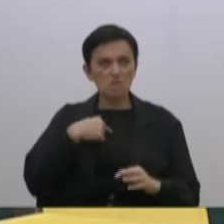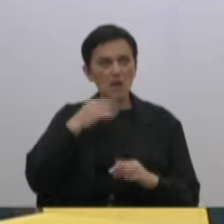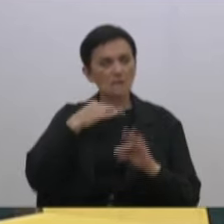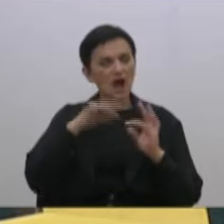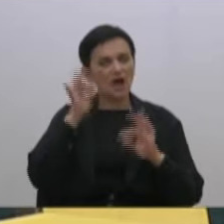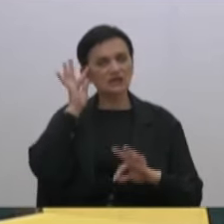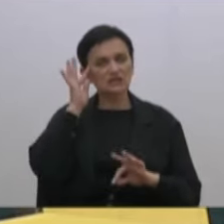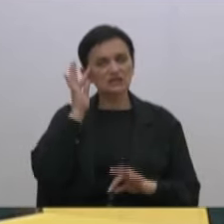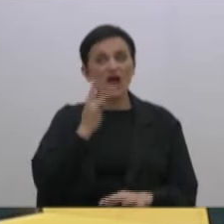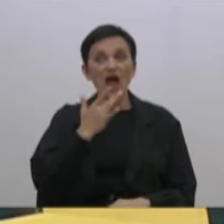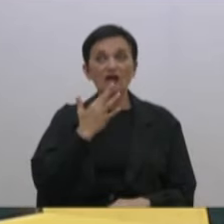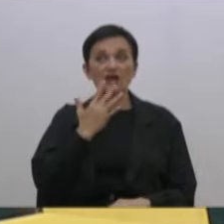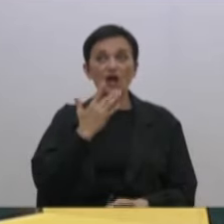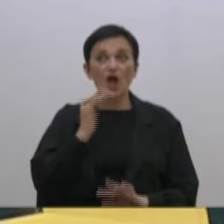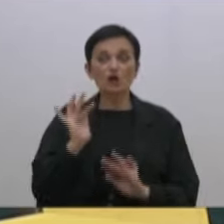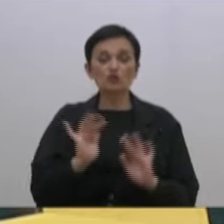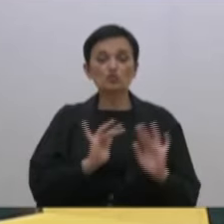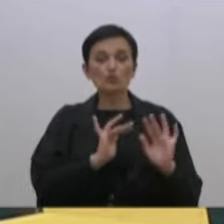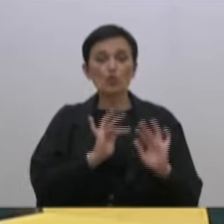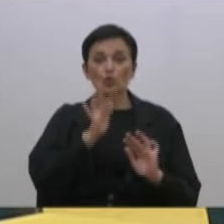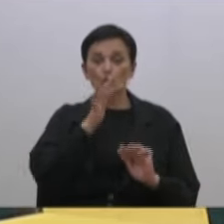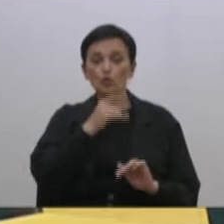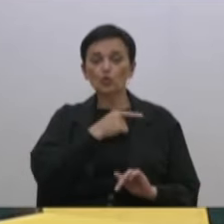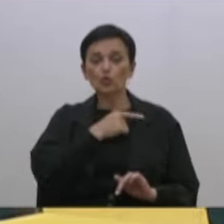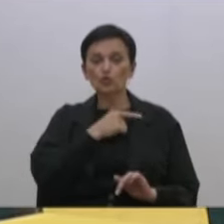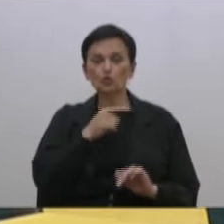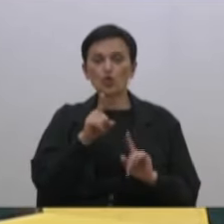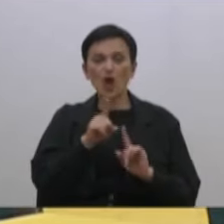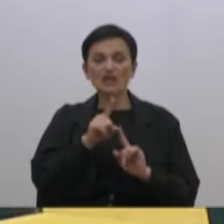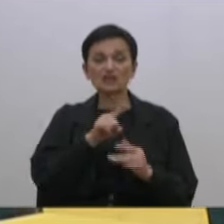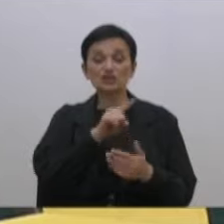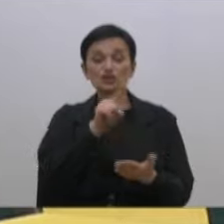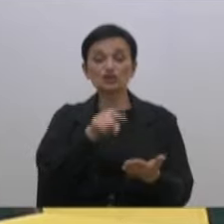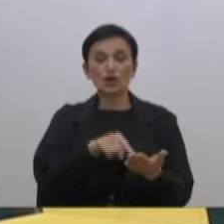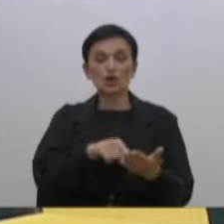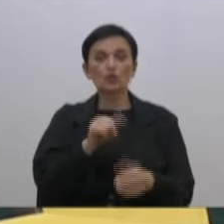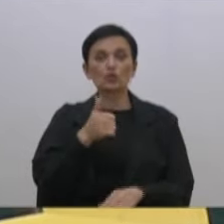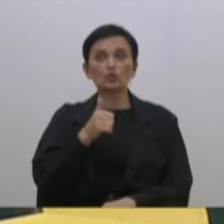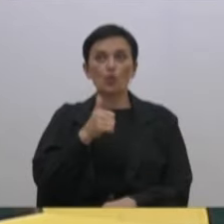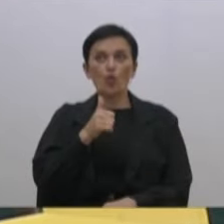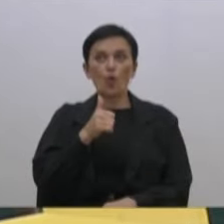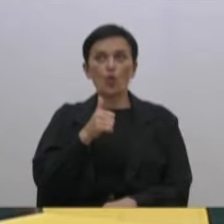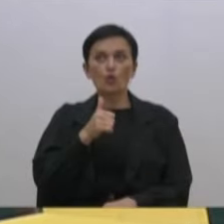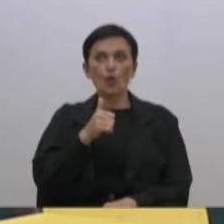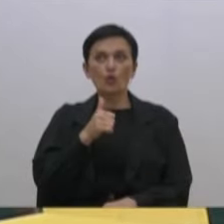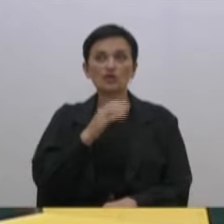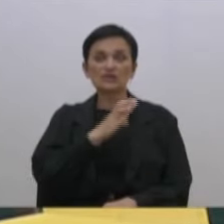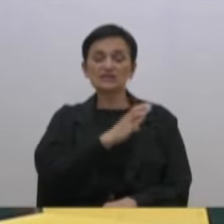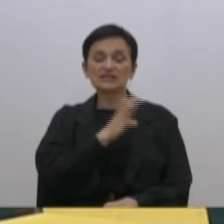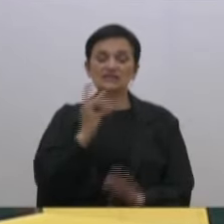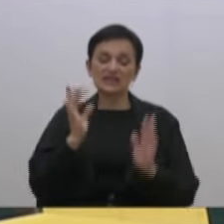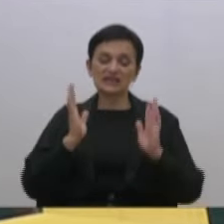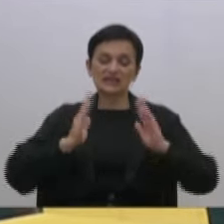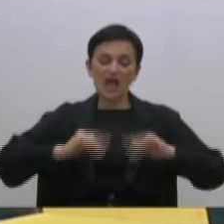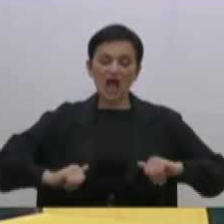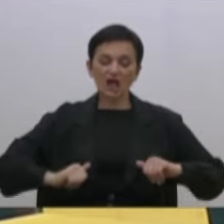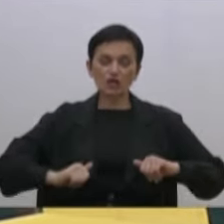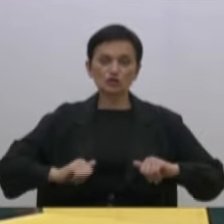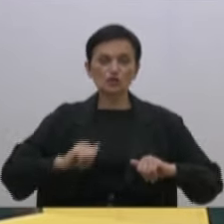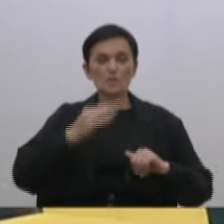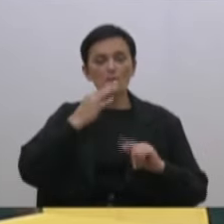მახსენდება ეროვნული მოძრაობის დროიდან ასეთ შეკითხვაზე, როგორ უნდა დაიშალო საბჭოთა კავშირი, მერე როგორ